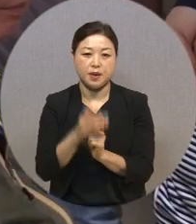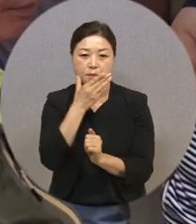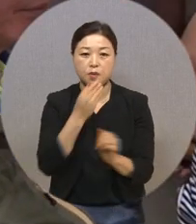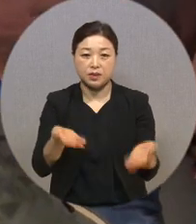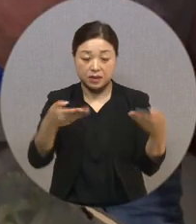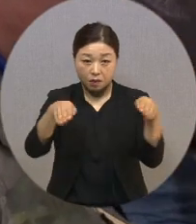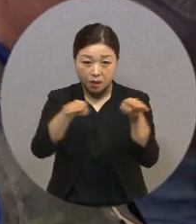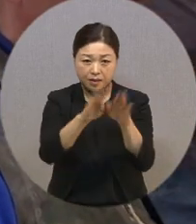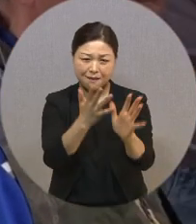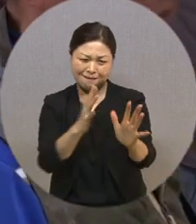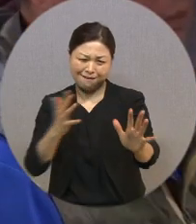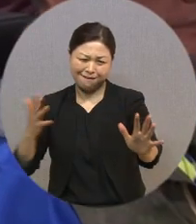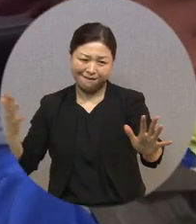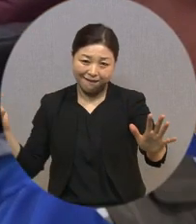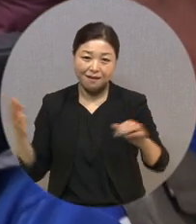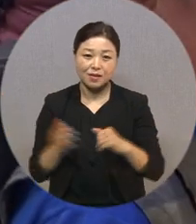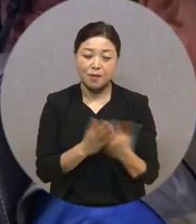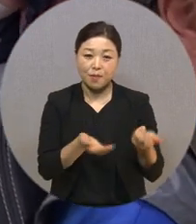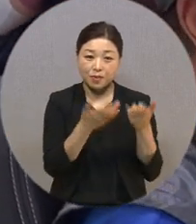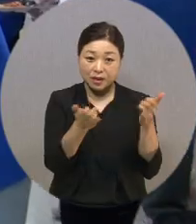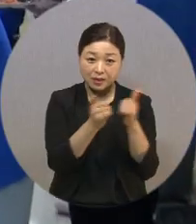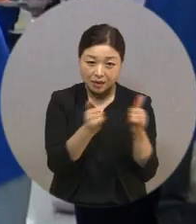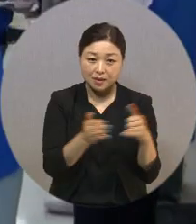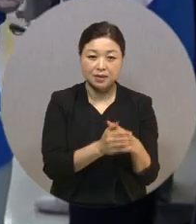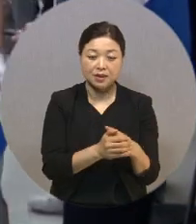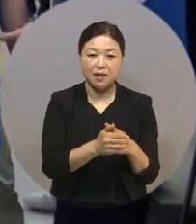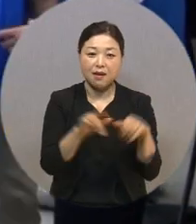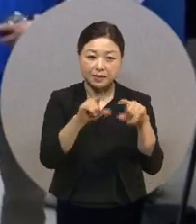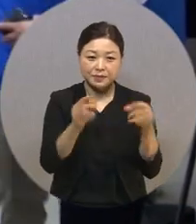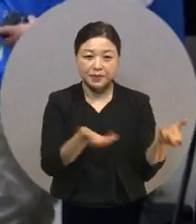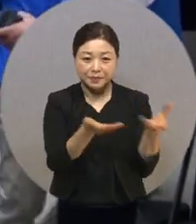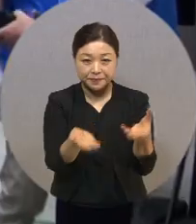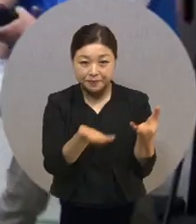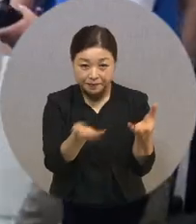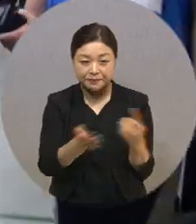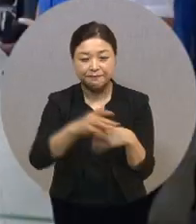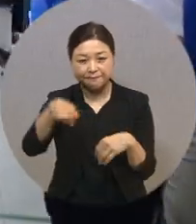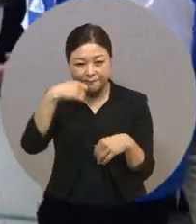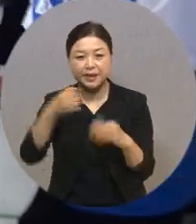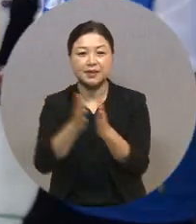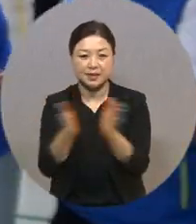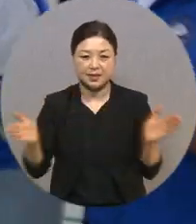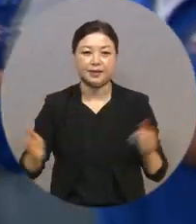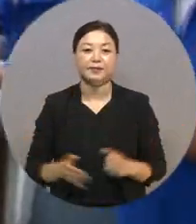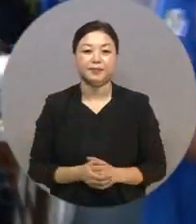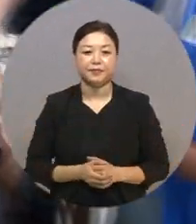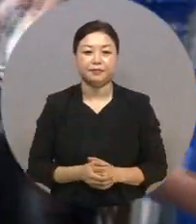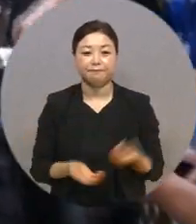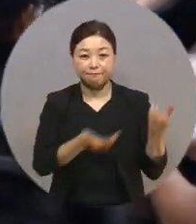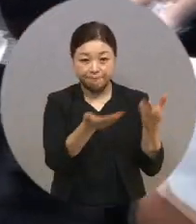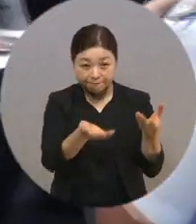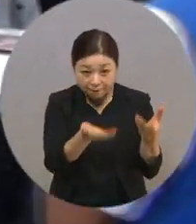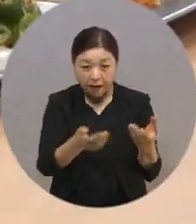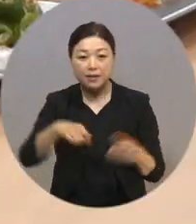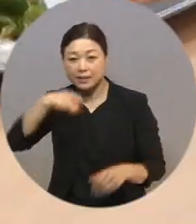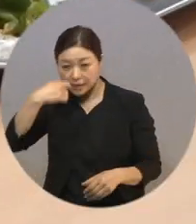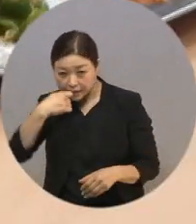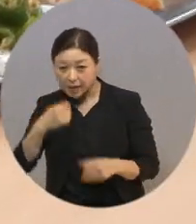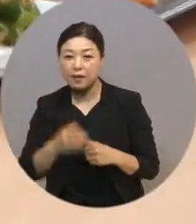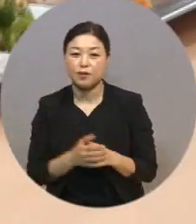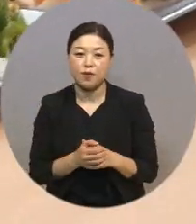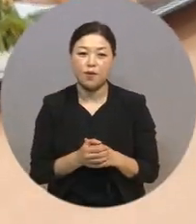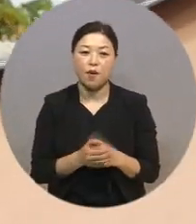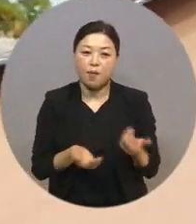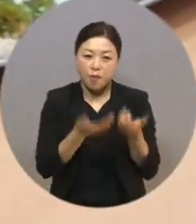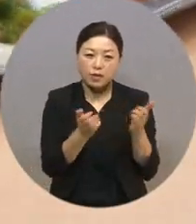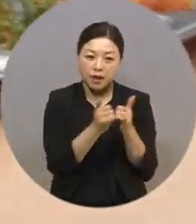줄이 이어지는 가운데 봉사자들의 배식과 이용인들의 식사가 시작되었습니다. 배식도 식사도 봉사자의